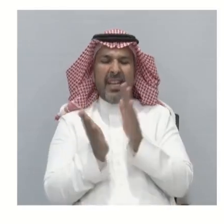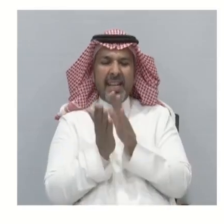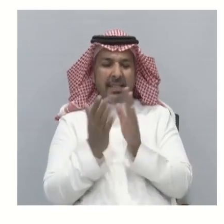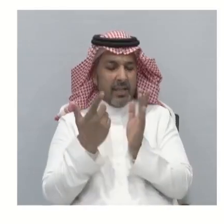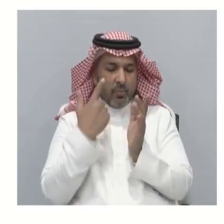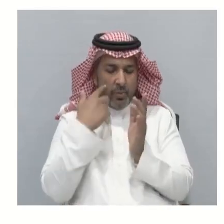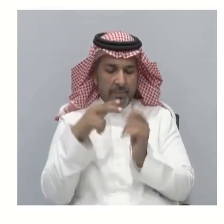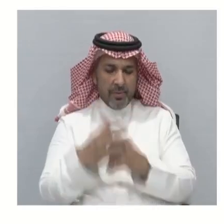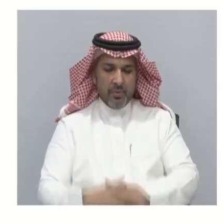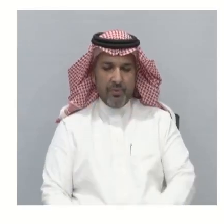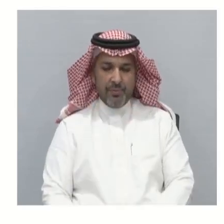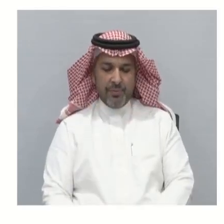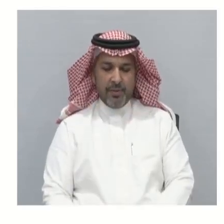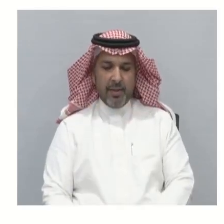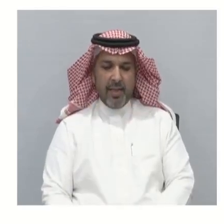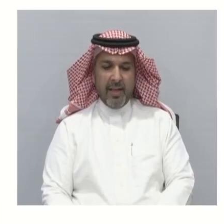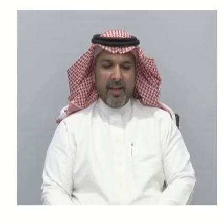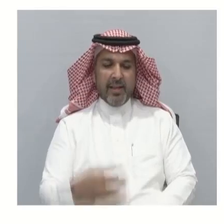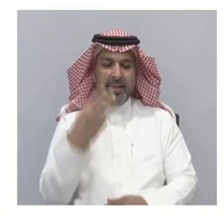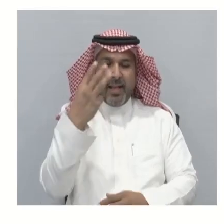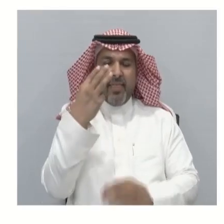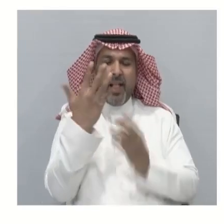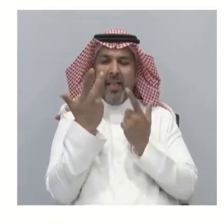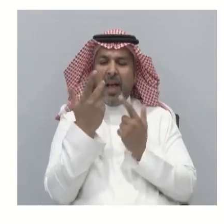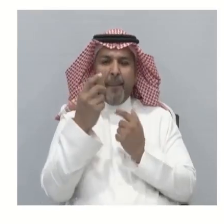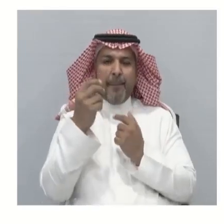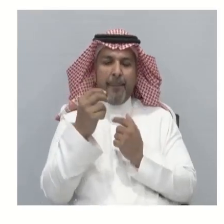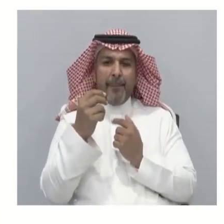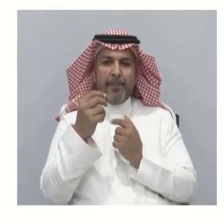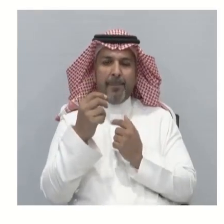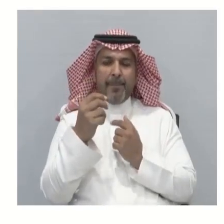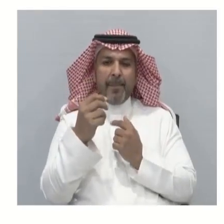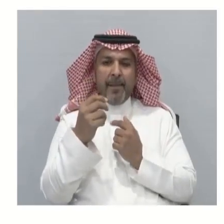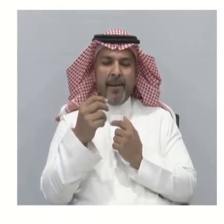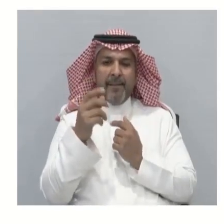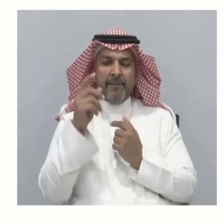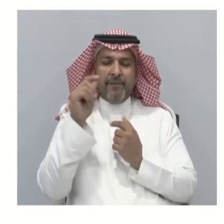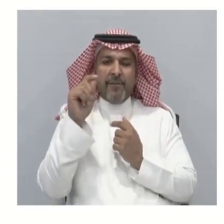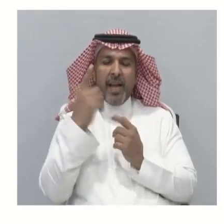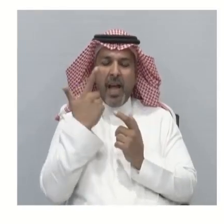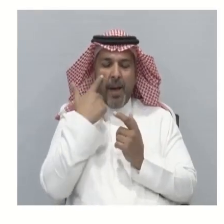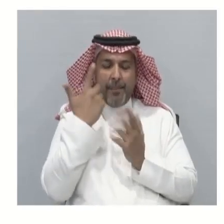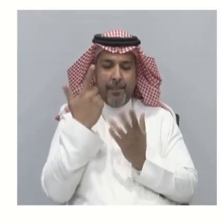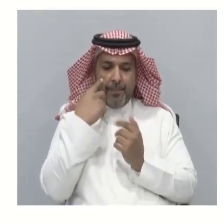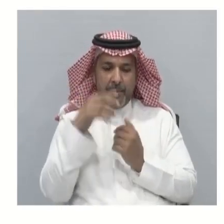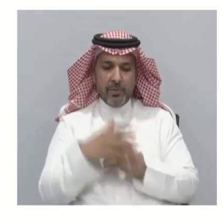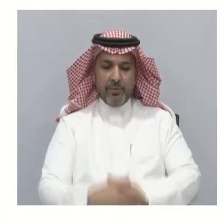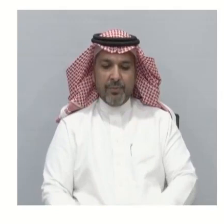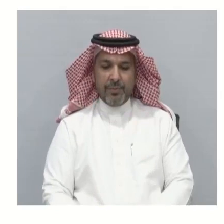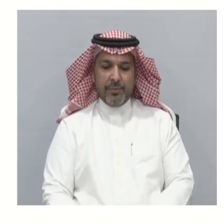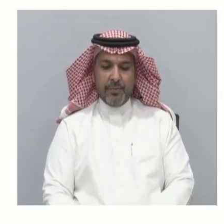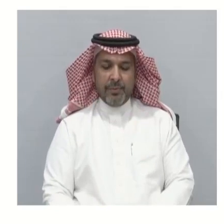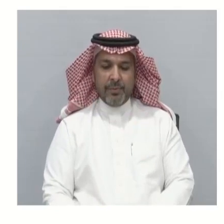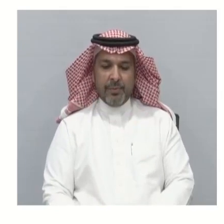عندي الاشكاليه عندي ان الزاويه الثالثه غير موجوده فبالتالي راح اوجد الزاويه اف والزاويه اف عندي كم قياسها قياسها